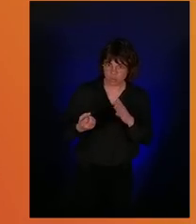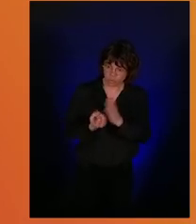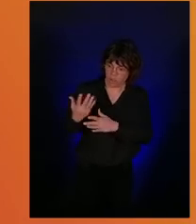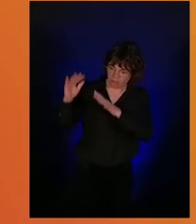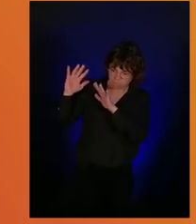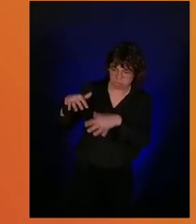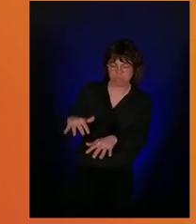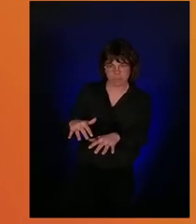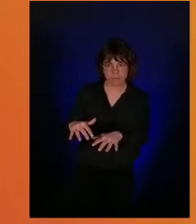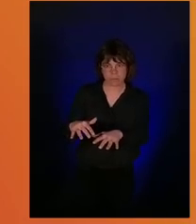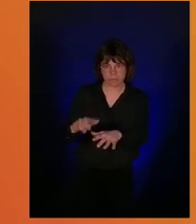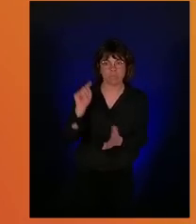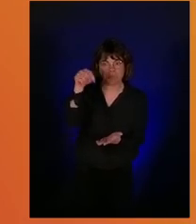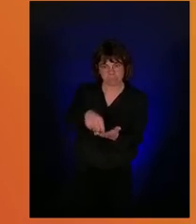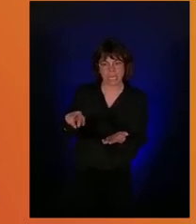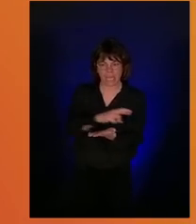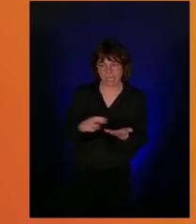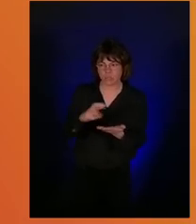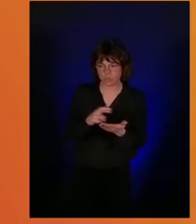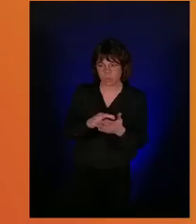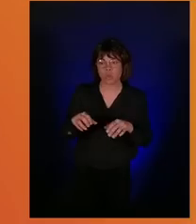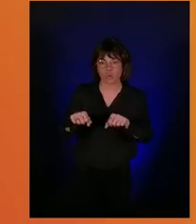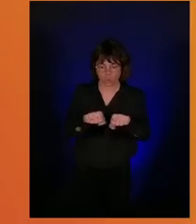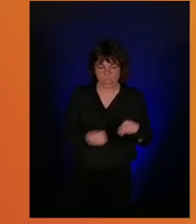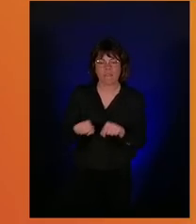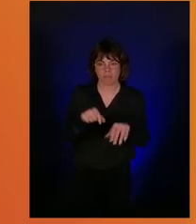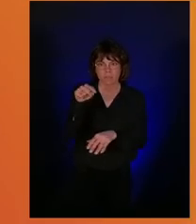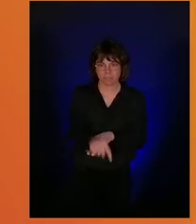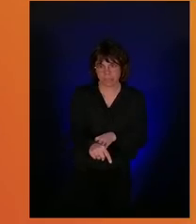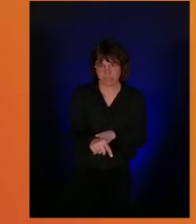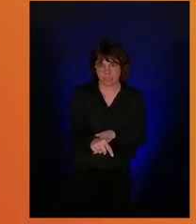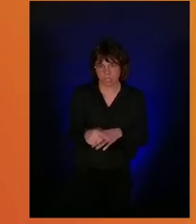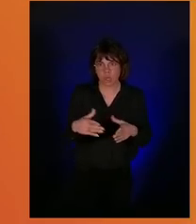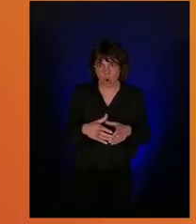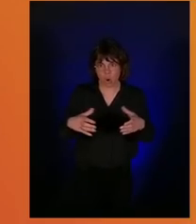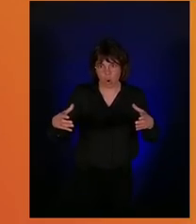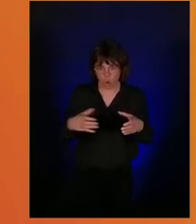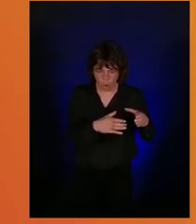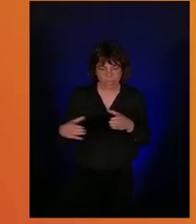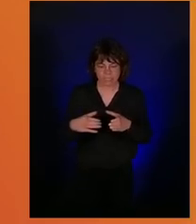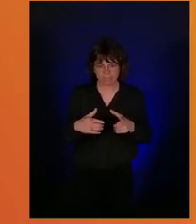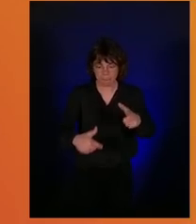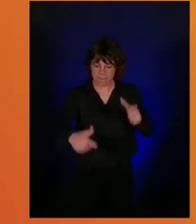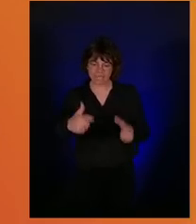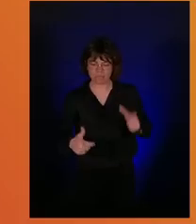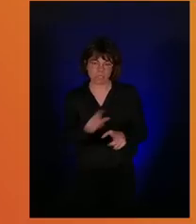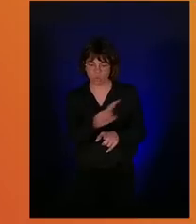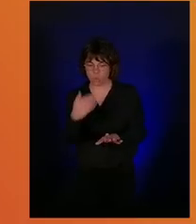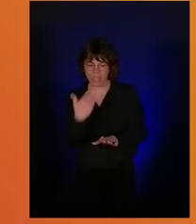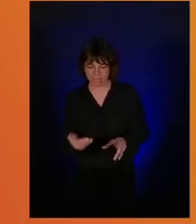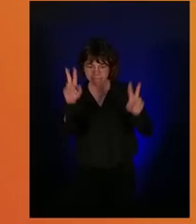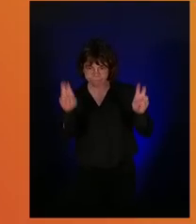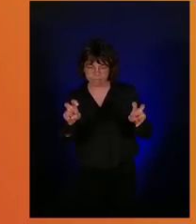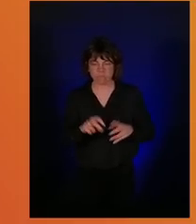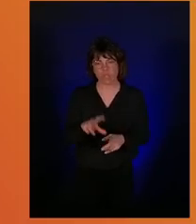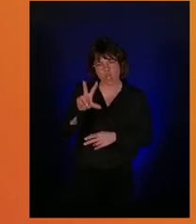était organisée dans les Deux-Sèvres contre le projet des méga-bassines à l'initiative du collectif Bassines Non Merci. Ce sont 30